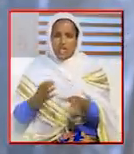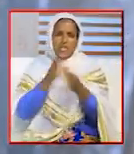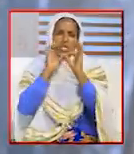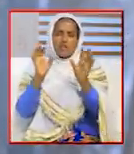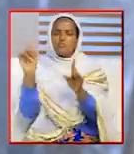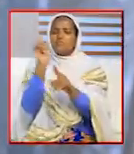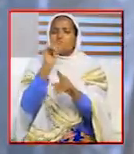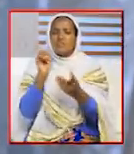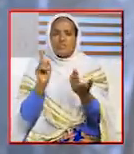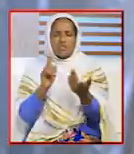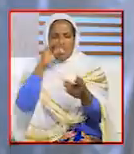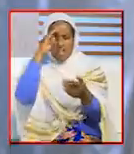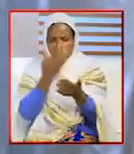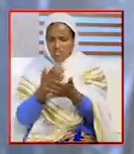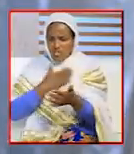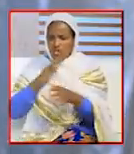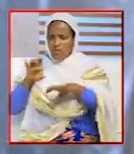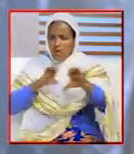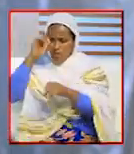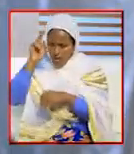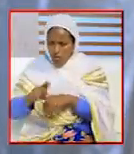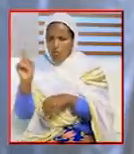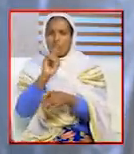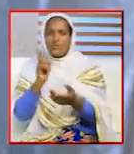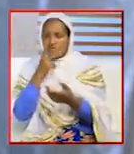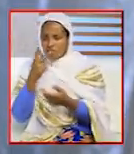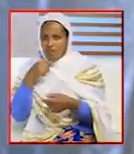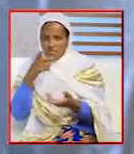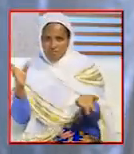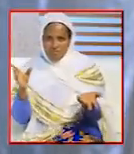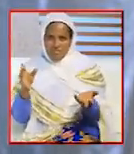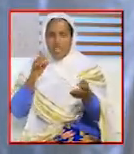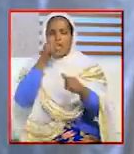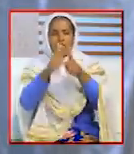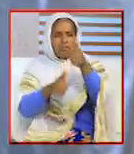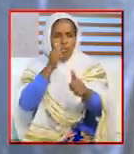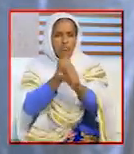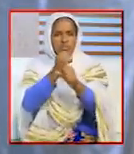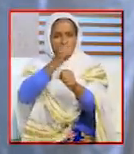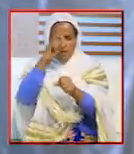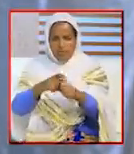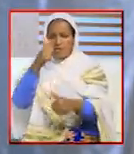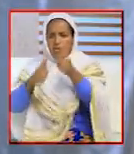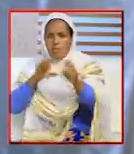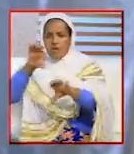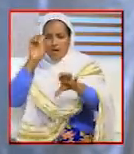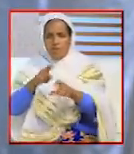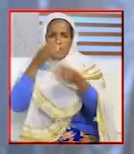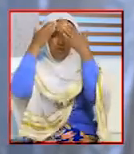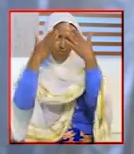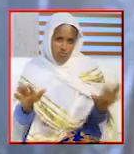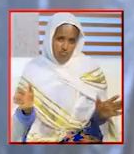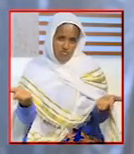እርግጠኝነት የለንም። ምንድን ነው ለልጄ ላረግ የሚገባው በእርግጠኝነት? የቱን ነው ማድረግ ያለብኝ? የቱን ነው ማድረግ የሌለብኝ የሚለውን